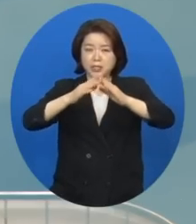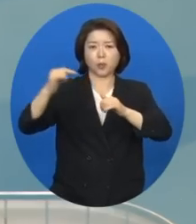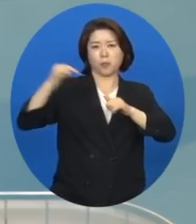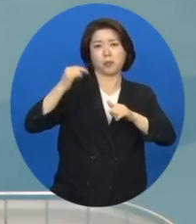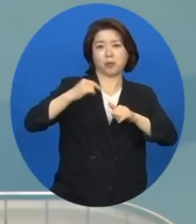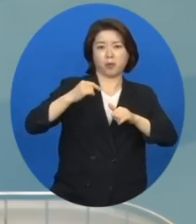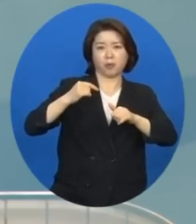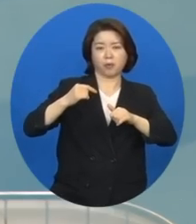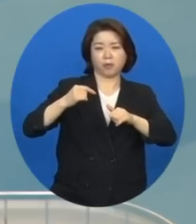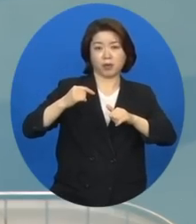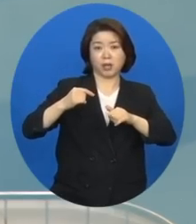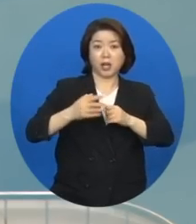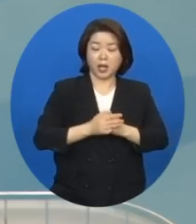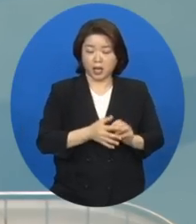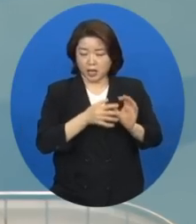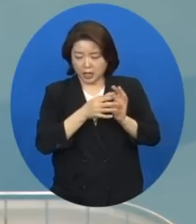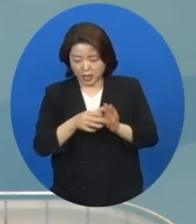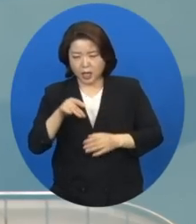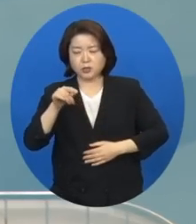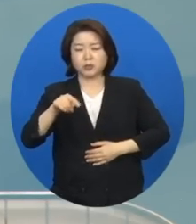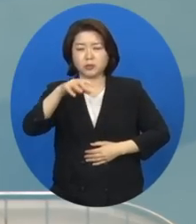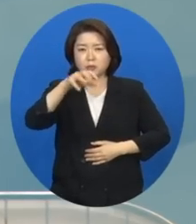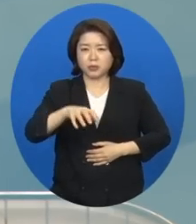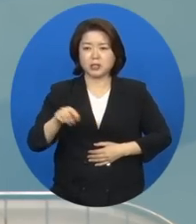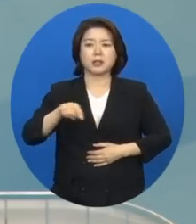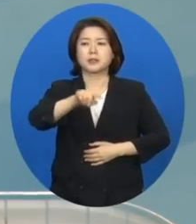계속해서 그 자리에서 사랑해라,